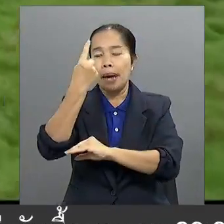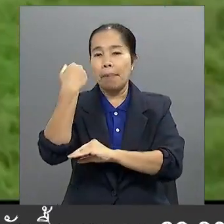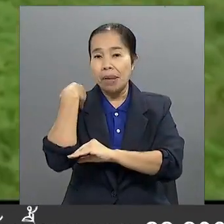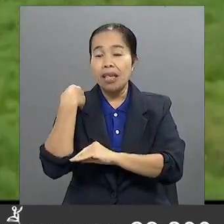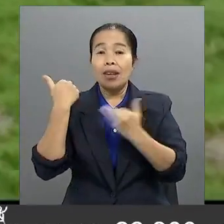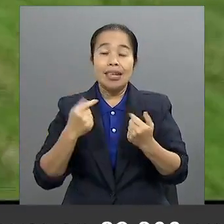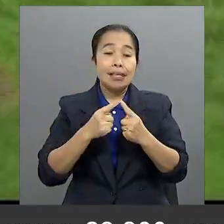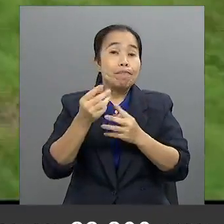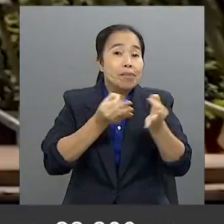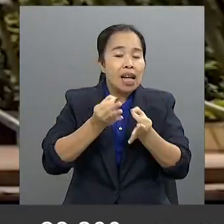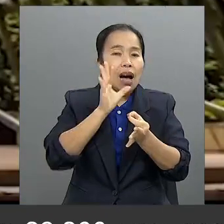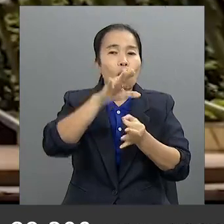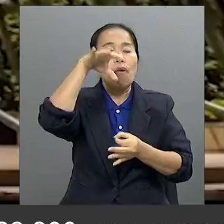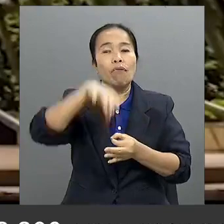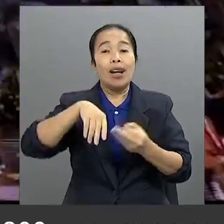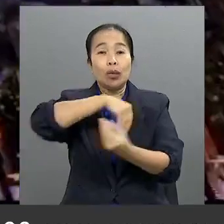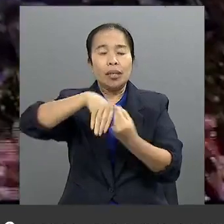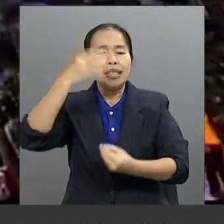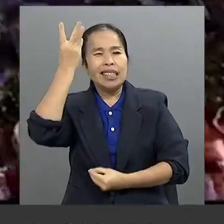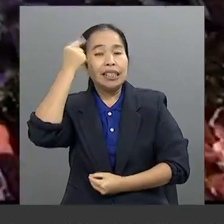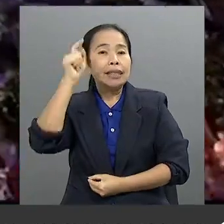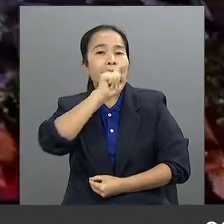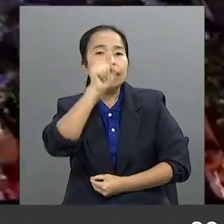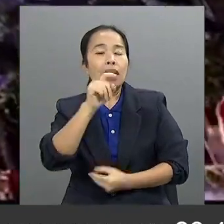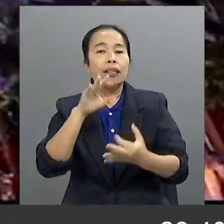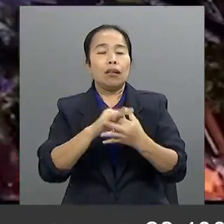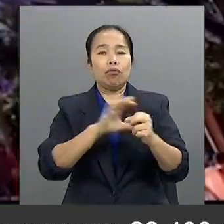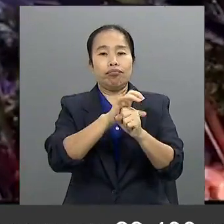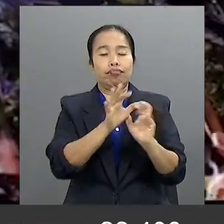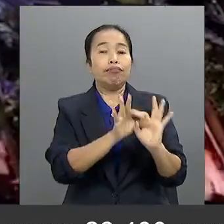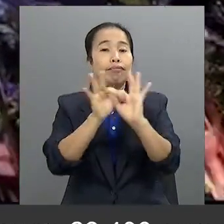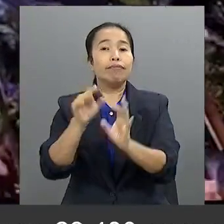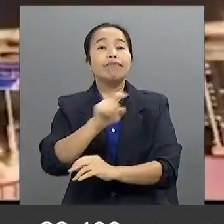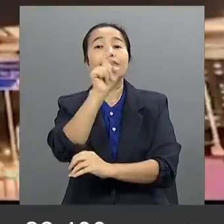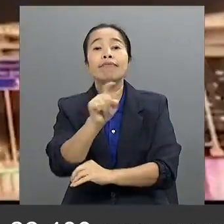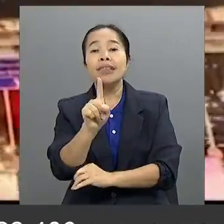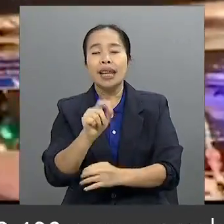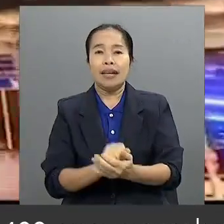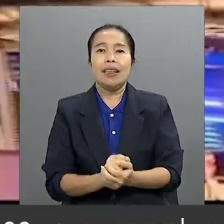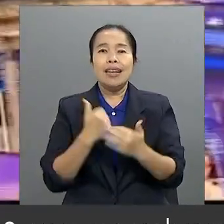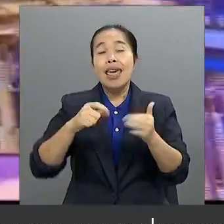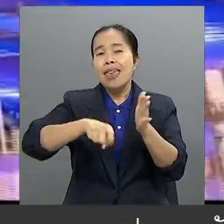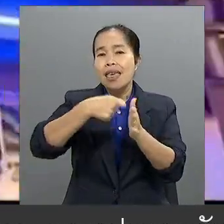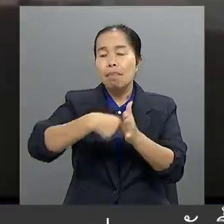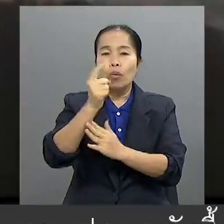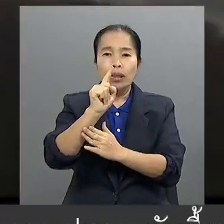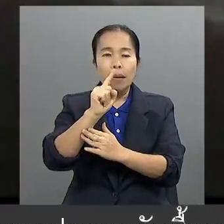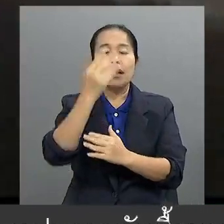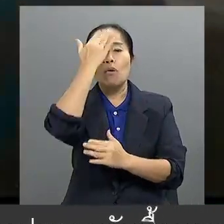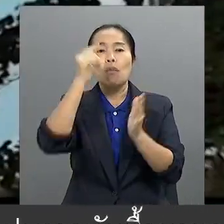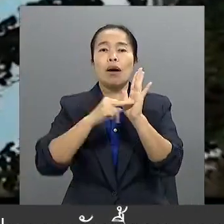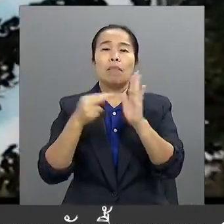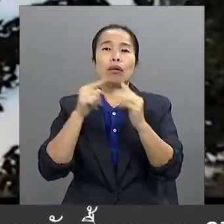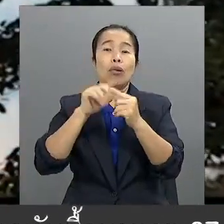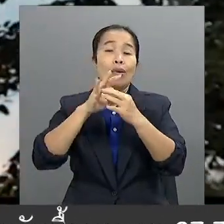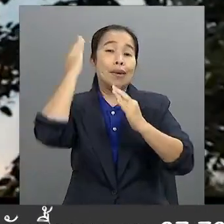จก็ออกมาตั้งข้อคำถามถึงผลกระทบที่จะเกิดขึ้นค่ะหนึ่งในเหตุผลที่หยิบยกขึ้นมาก็คือมาเลเซียอ